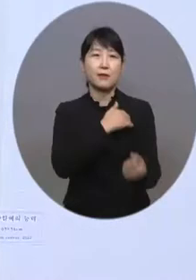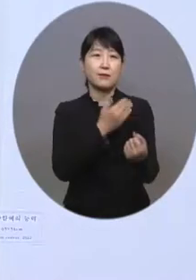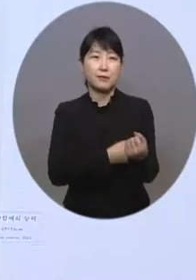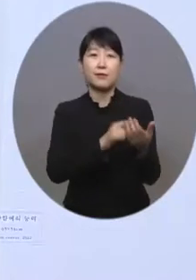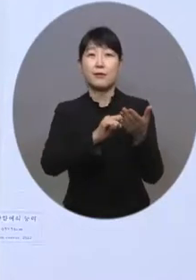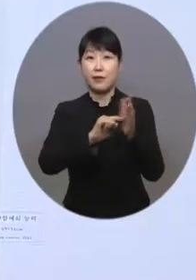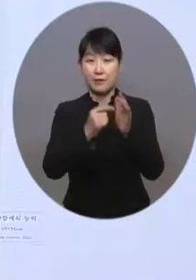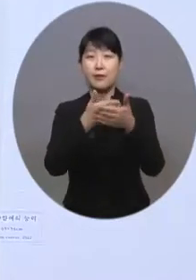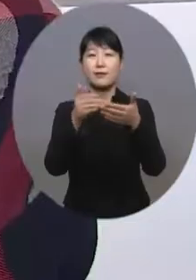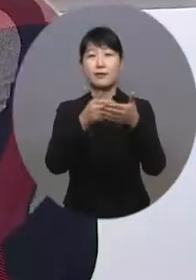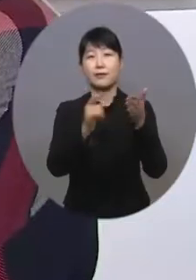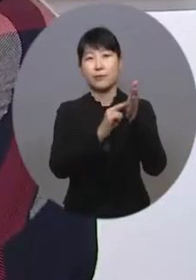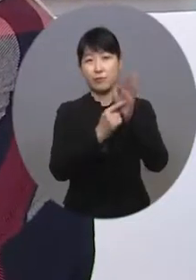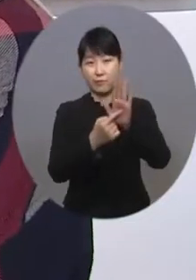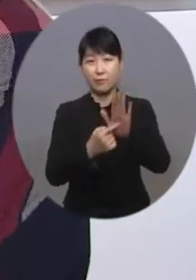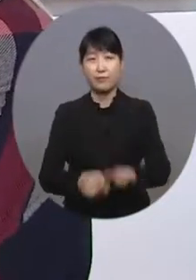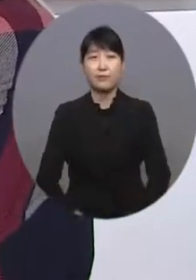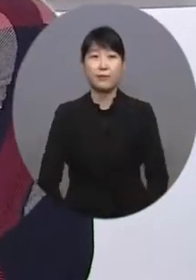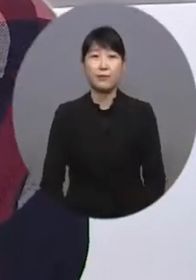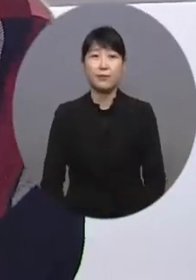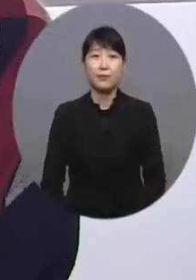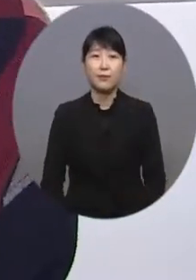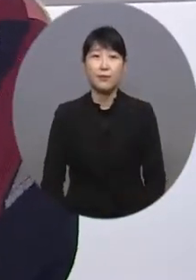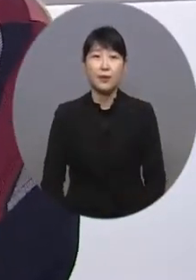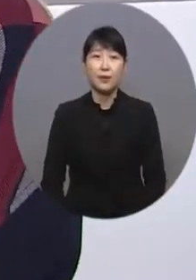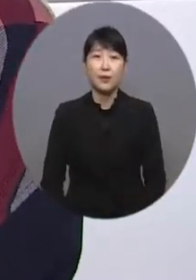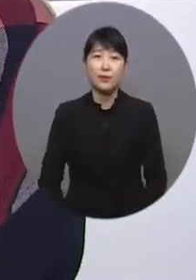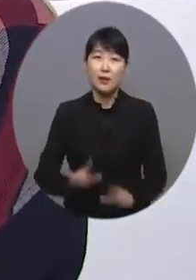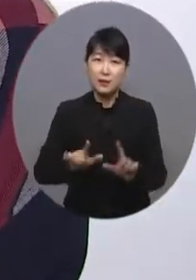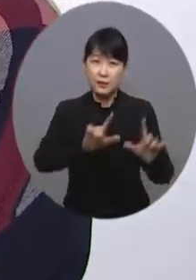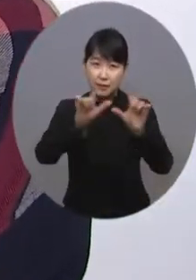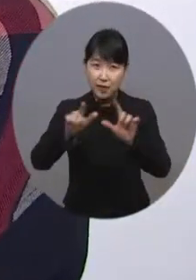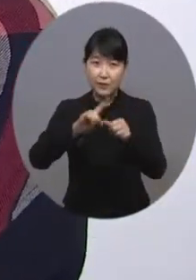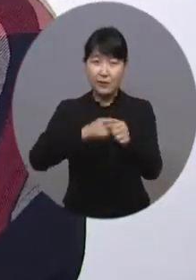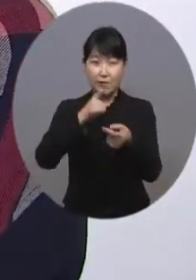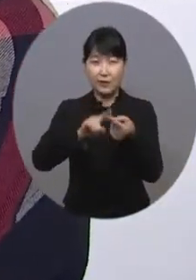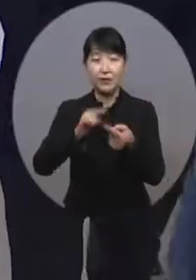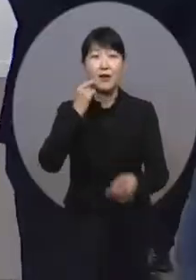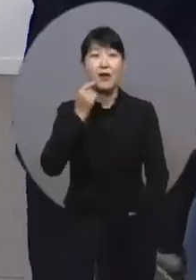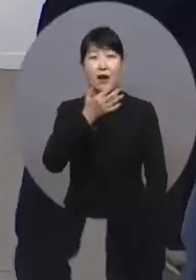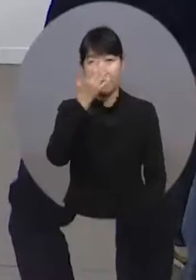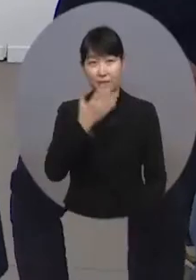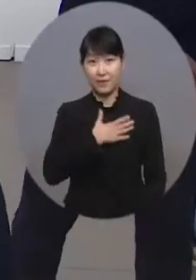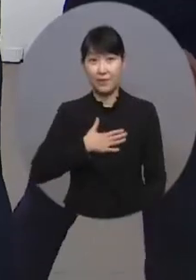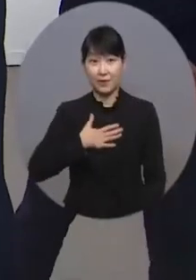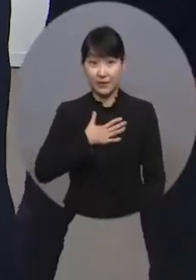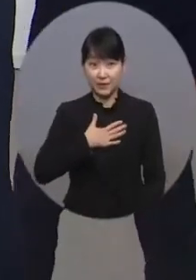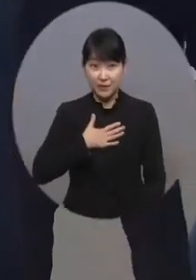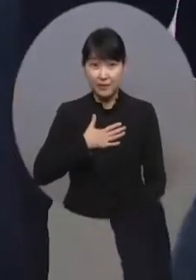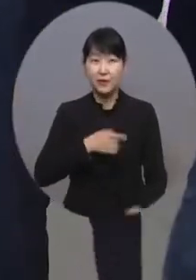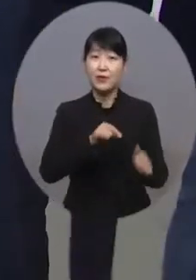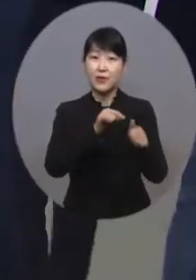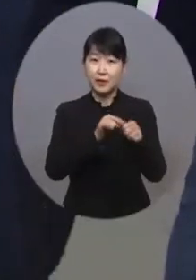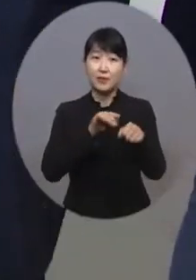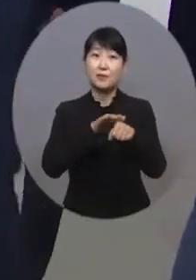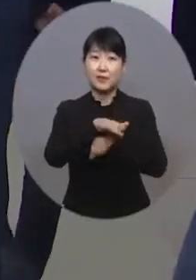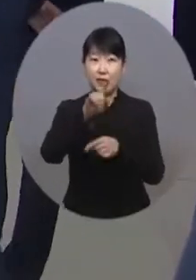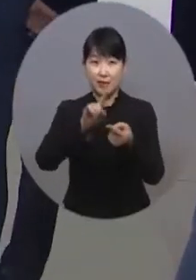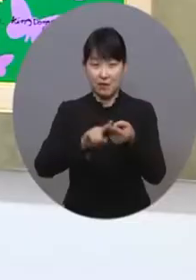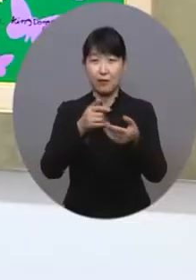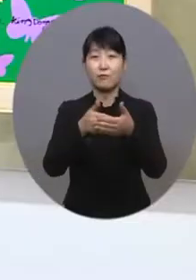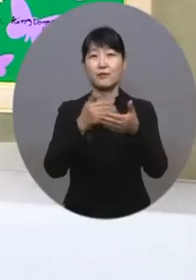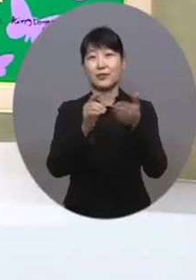생동감 있게 표현했습니다. 그 일환으로 현실과 자연의 아름다움을 담은 정서들을 자신만의 작품 세계로